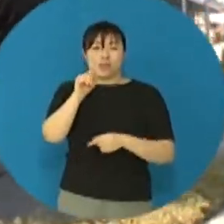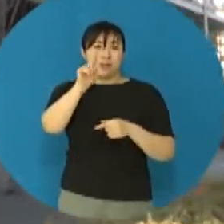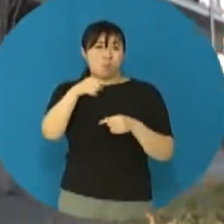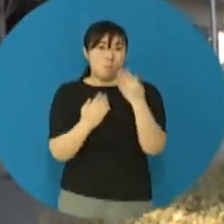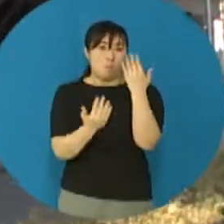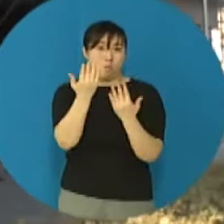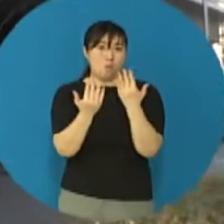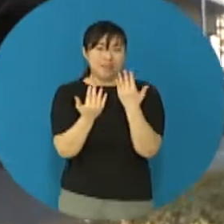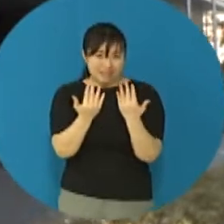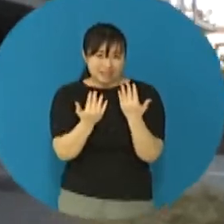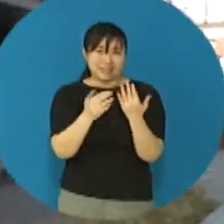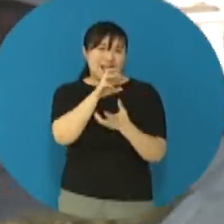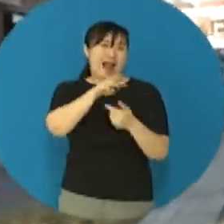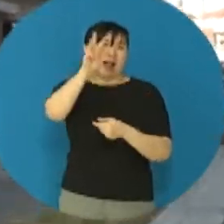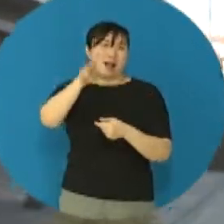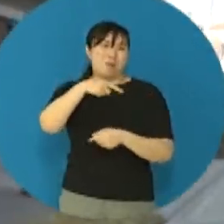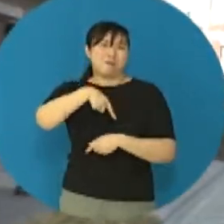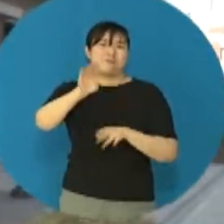かいます。